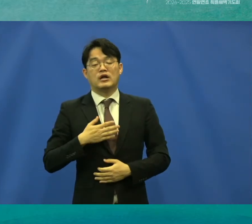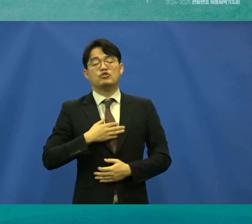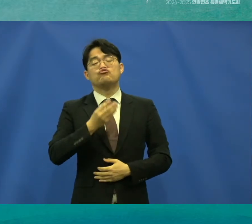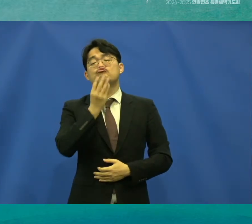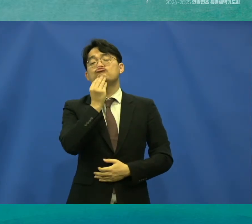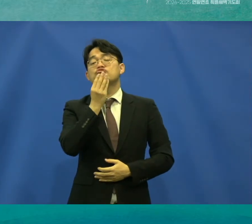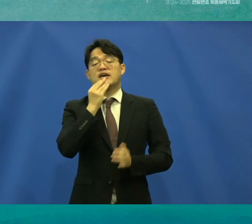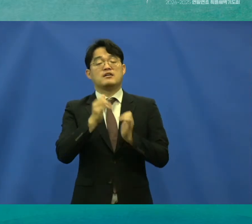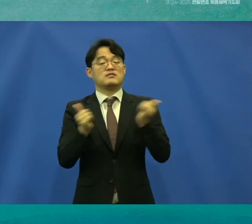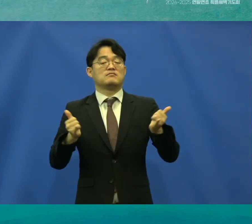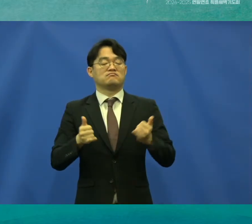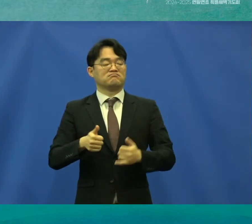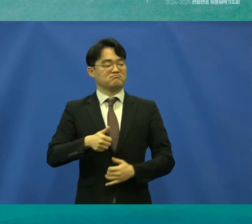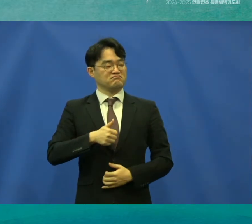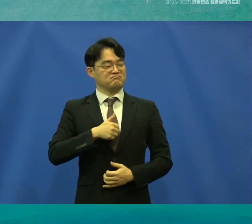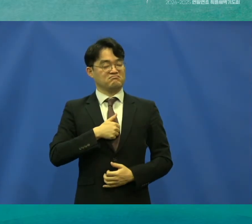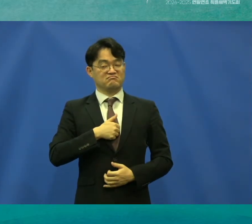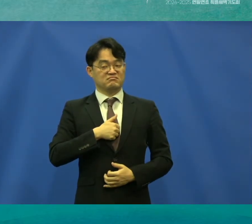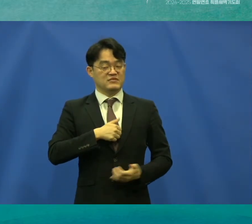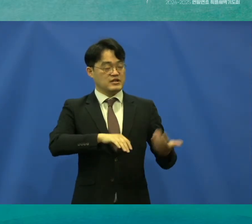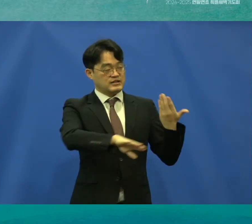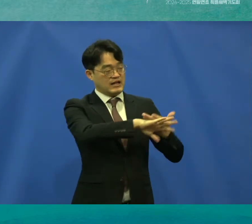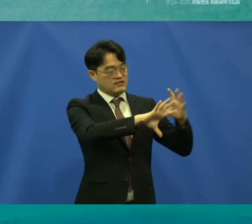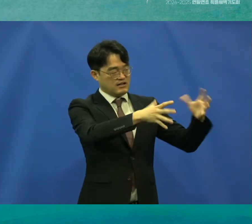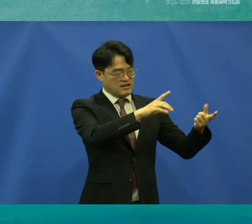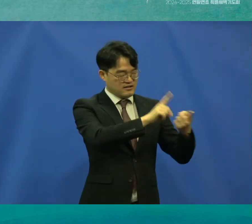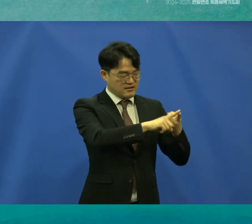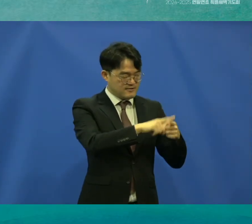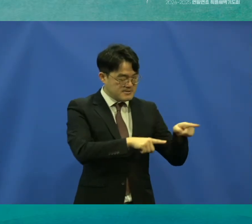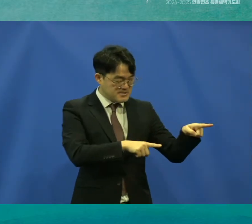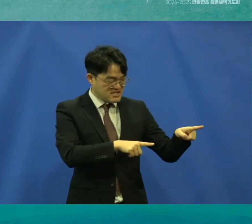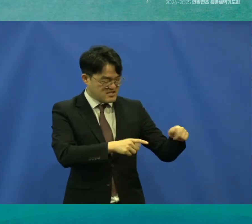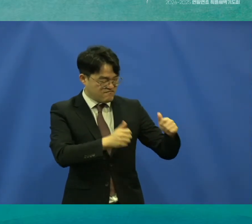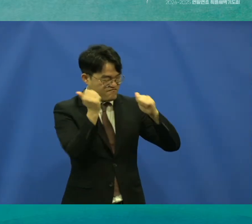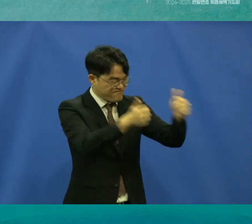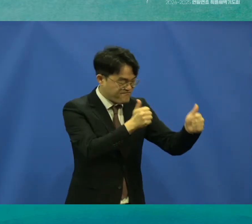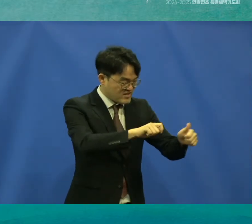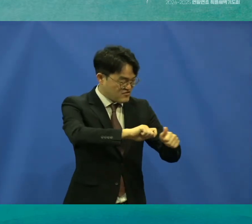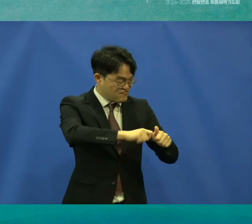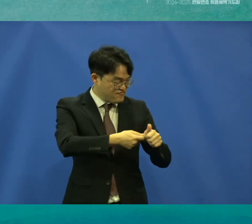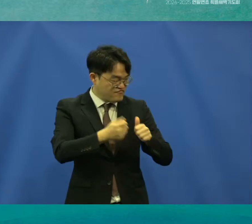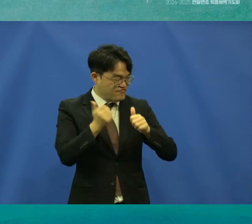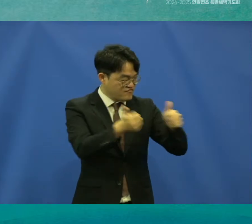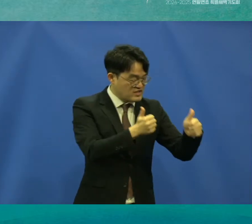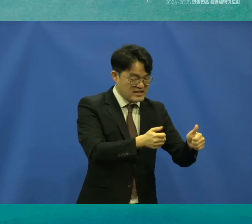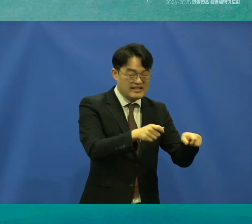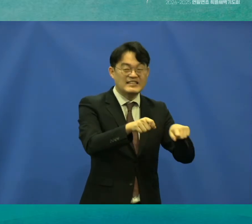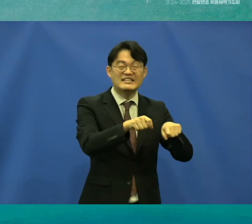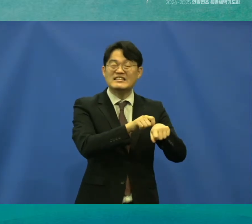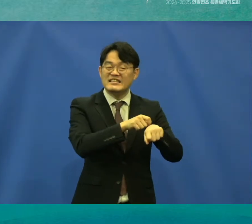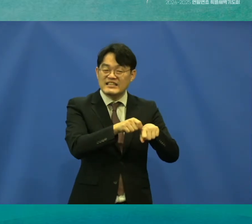당연히 이방 나라에 대한 감정이 부정적입니다. 특히 니느웨는 말할 것도 없습니다.